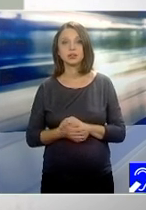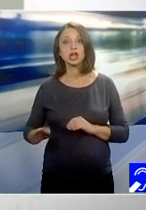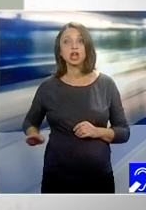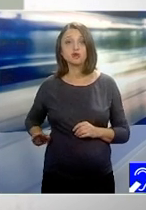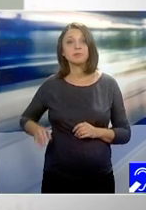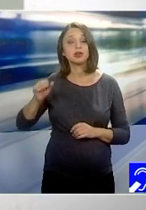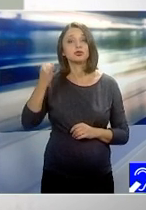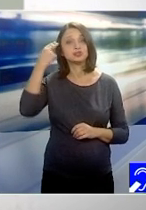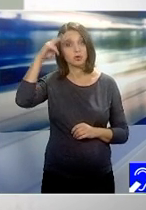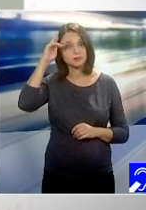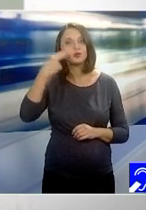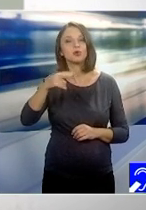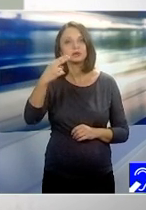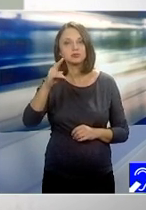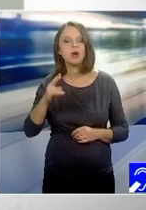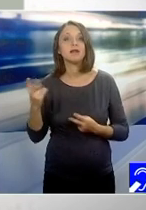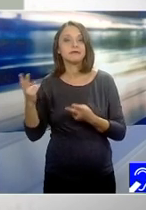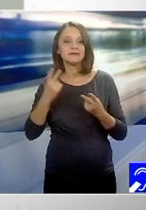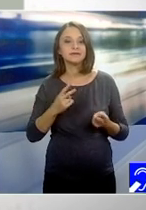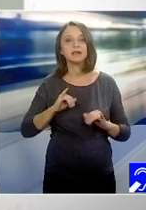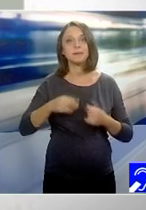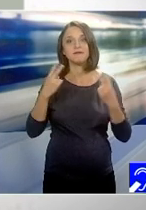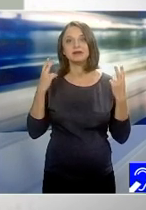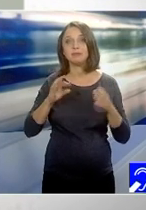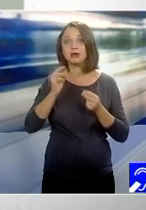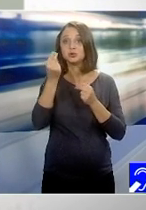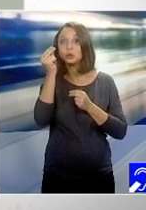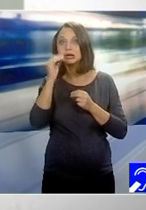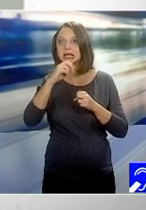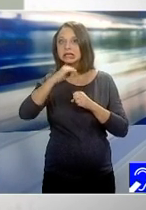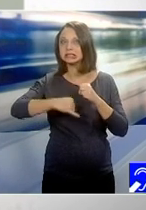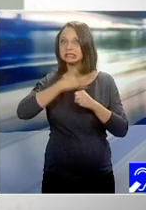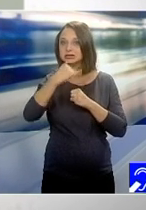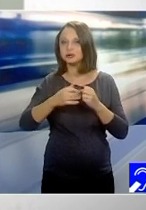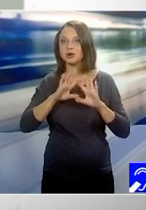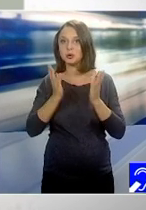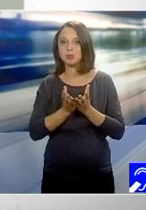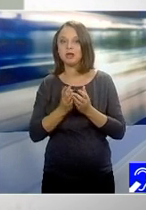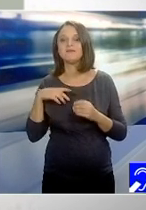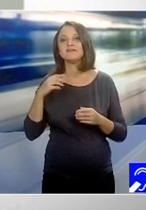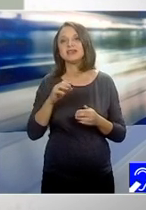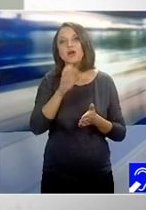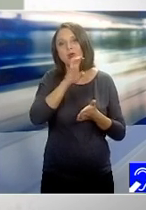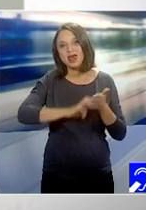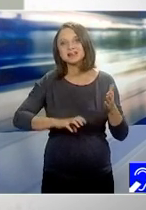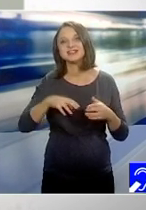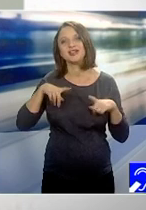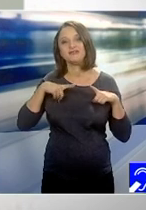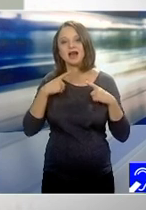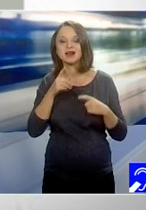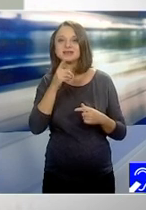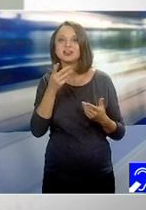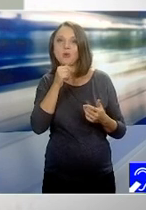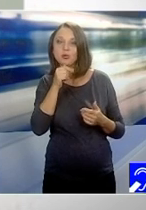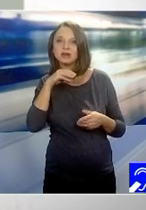Doamnelor și domnilor, în continuare vă invităm la un eveniment unic în lume, o lecție de viață în care frumusețea